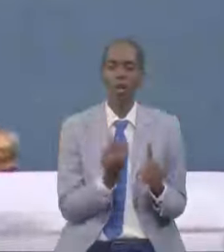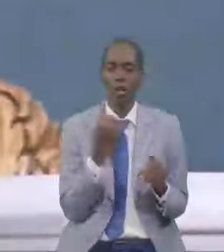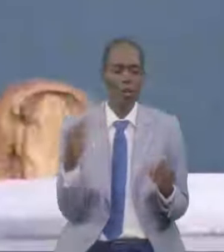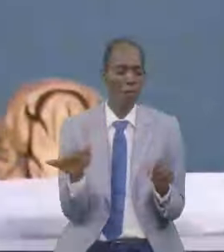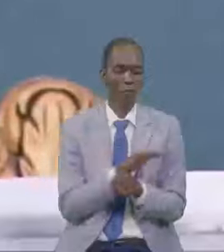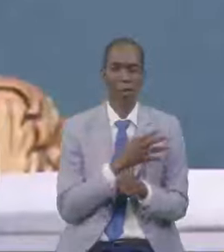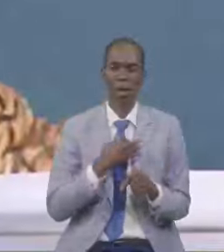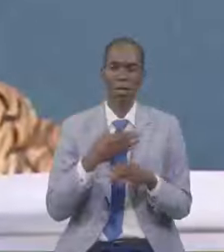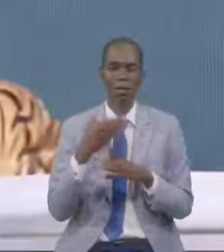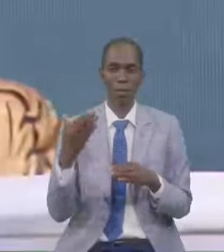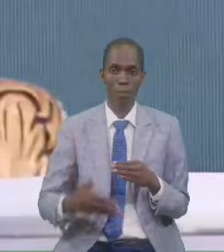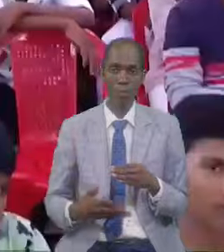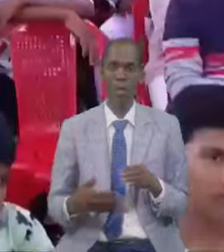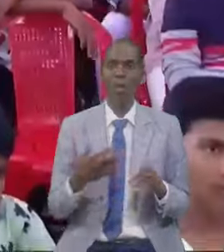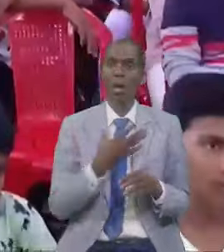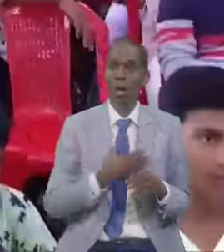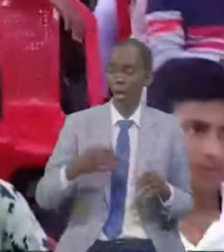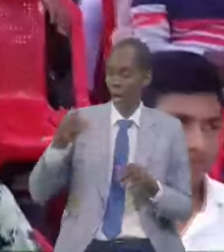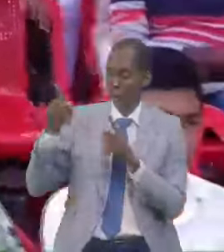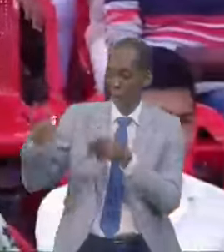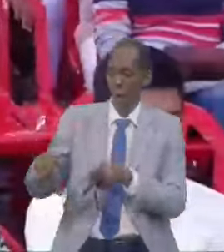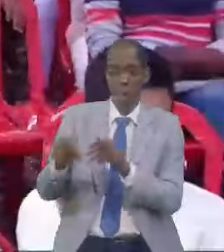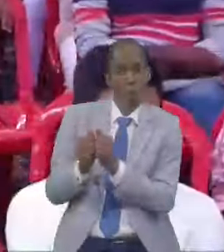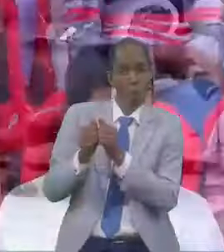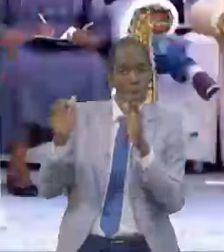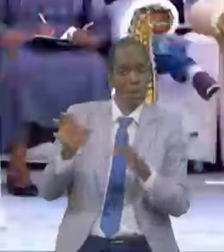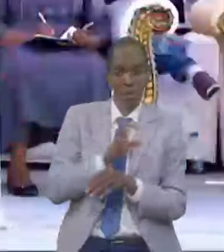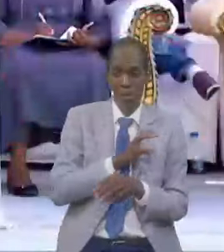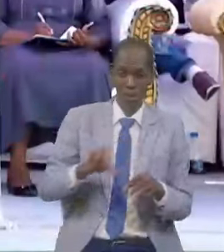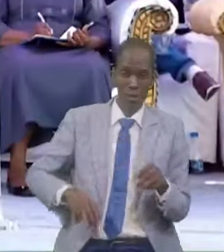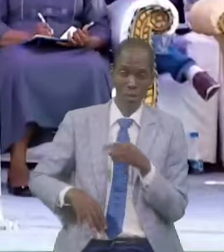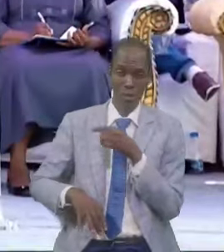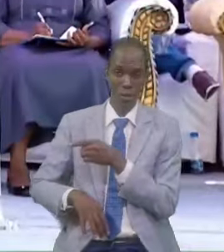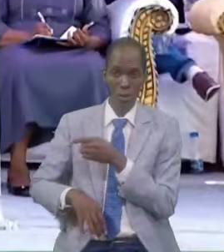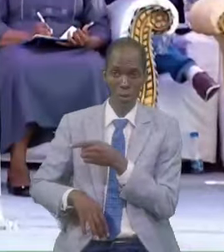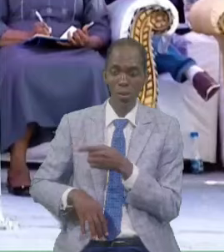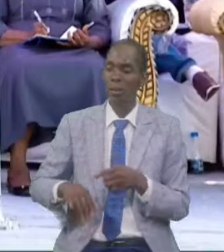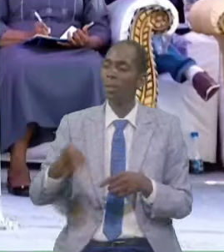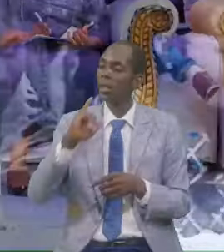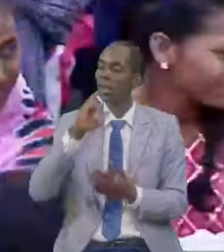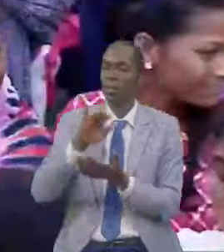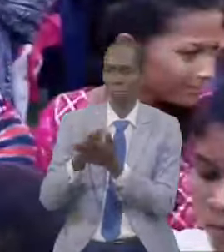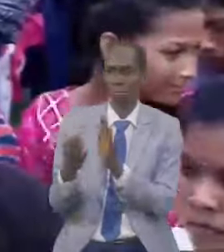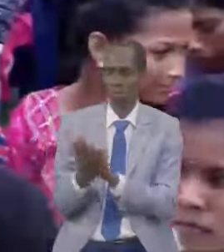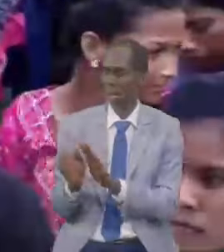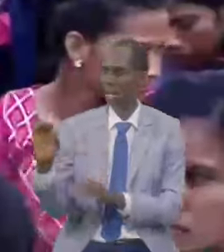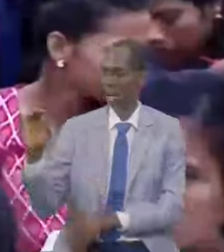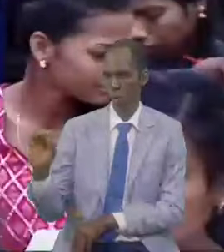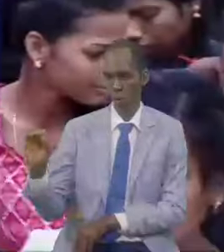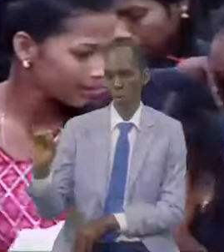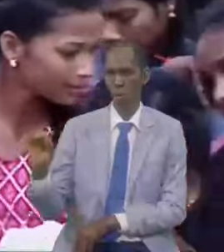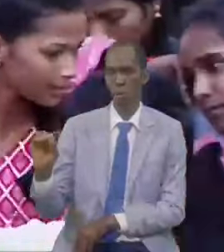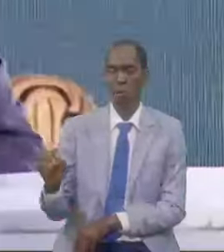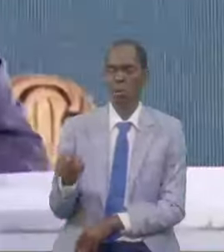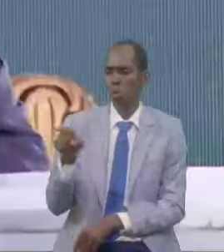And the man that does not have Christ, అయితే మనిషిలో క్రీస్తు లేకపోతే, is a zero, అతను గుడ్డు సున్నా. It might be a little